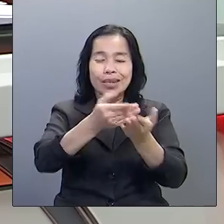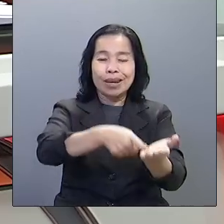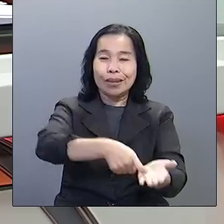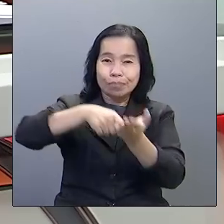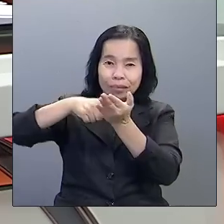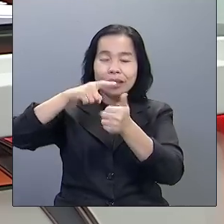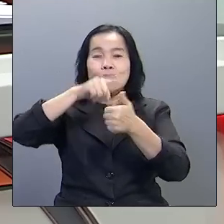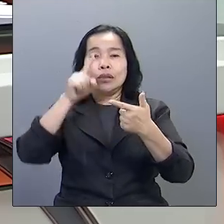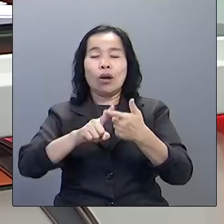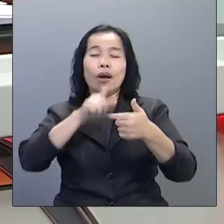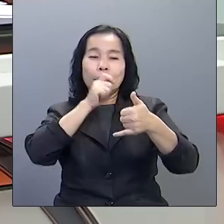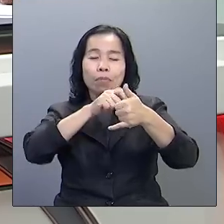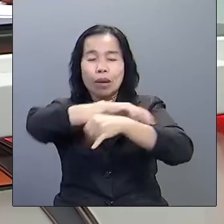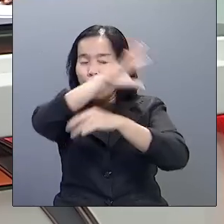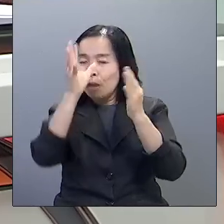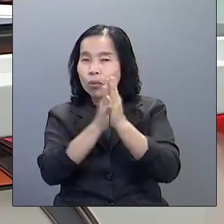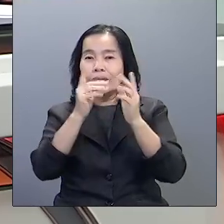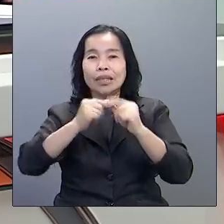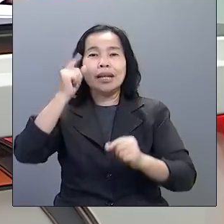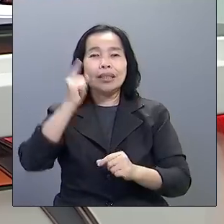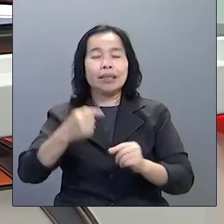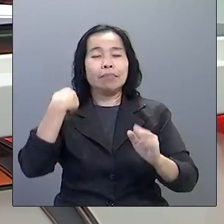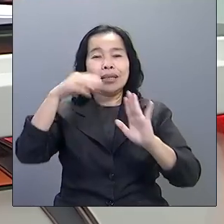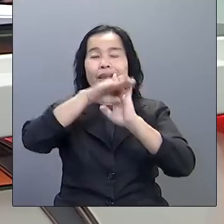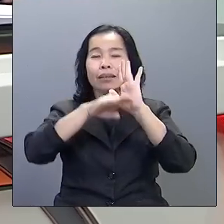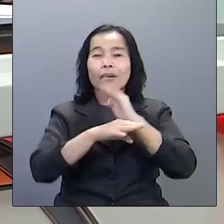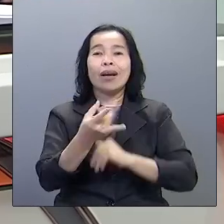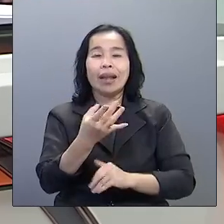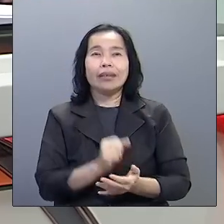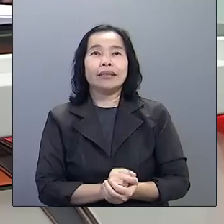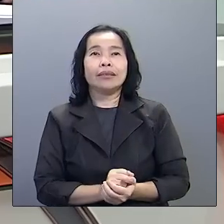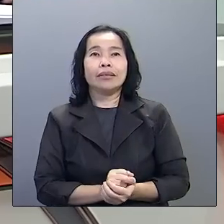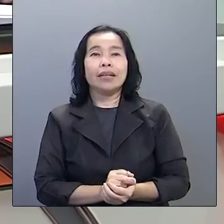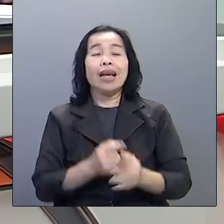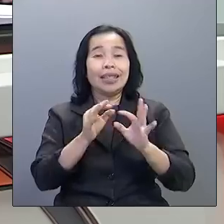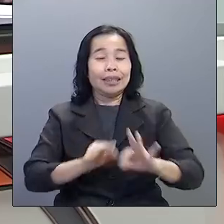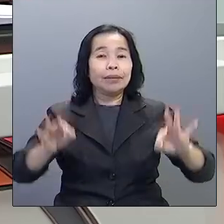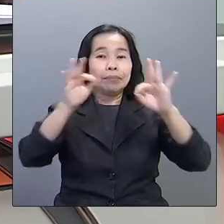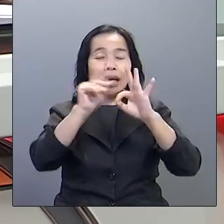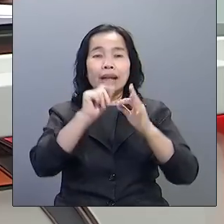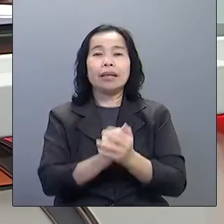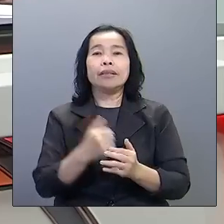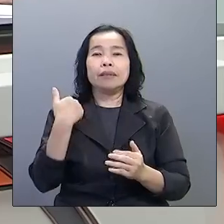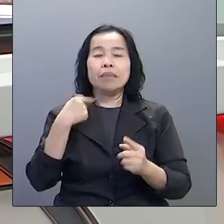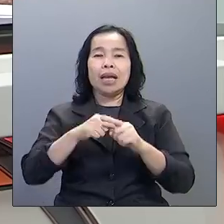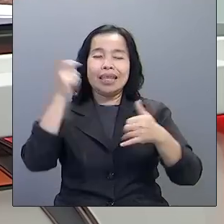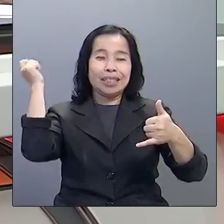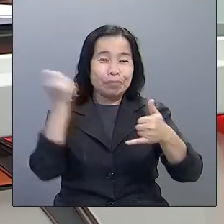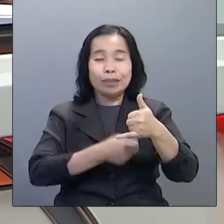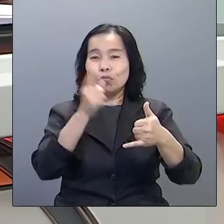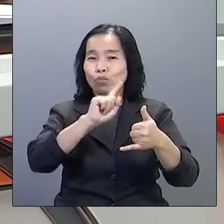การตรวจสอบข้อเท็จจริงในทั้งหมดว่าจะมีขั้นตอนอย่างไรและที่สำคัญคือจะมีการเอาผิดในทางละ